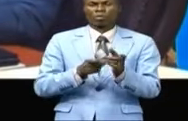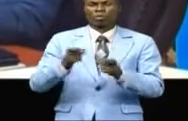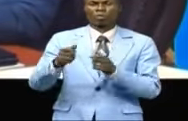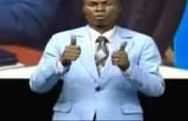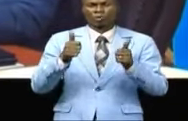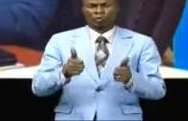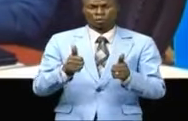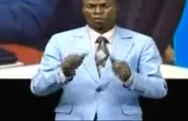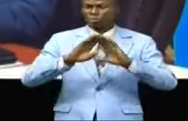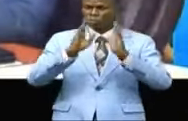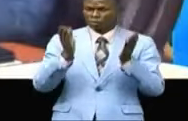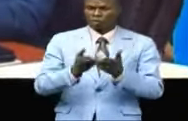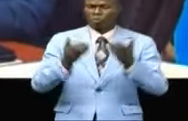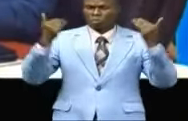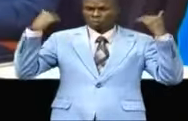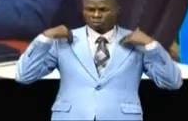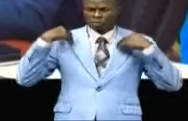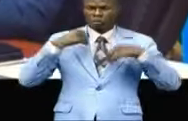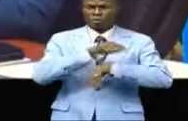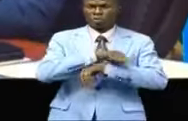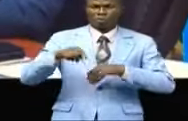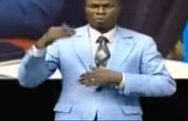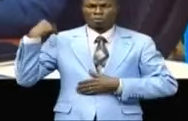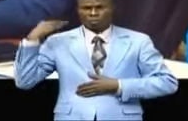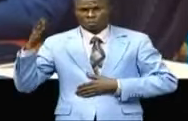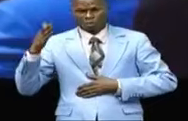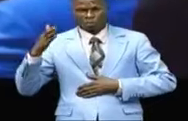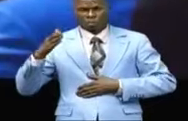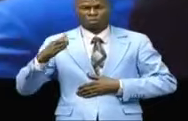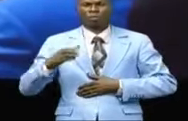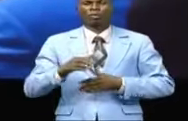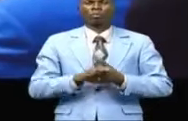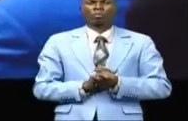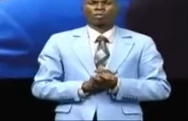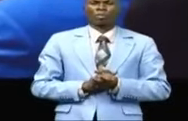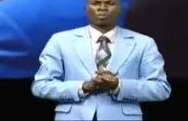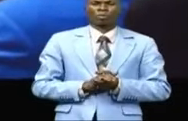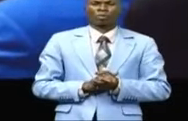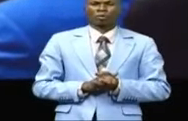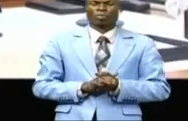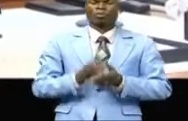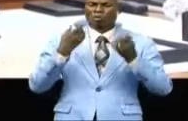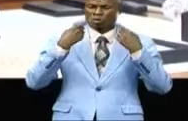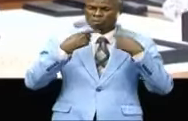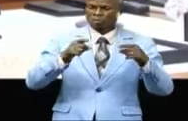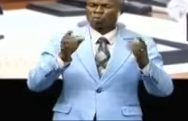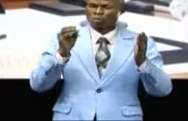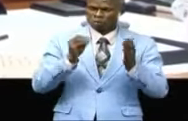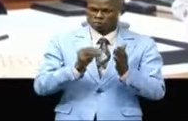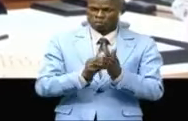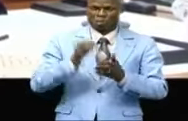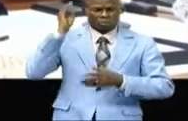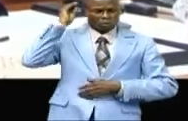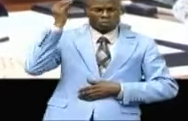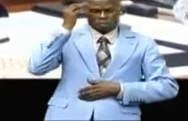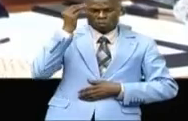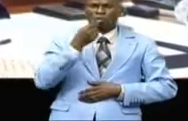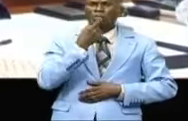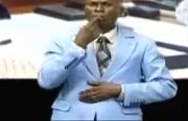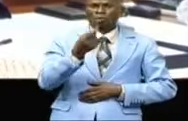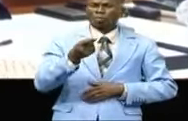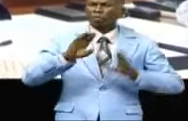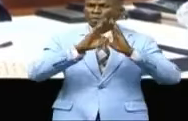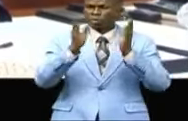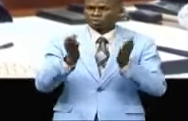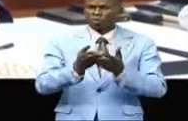les chefs de tous les mandataires dans les entreprises et établissements publics. Un rappel à l'ordre devrait être adressé à tous